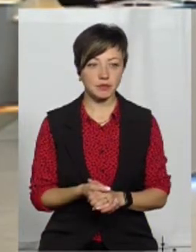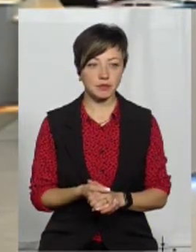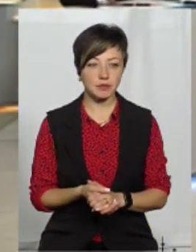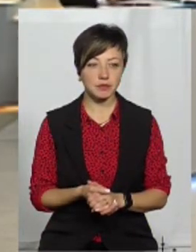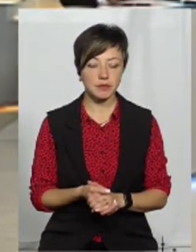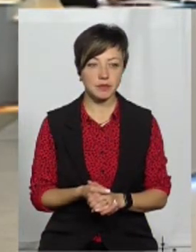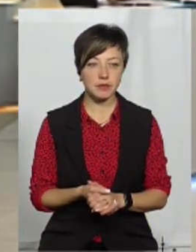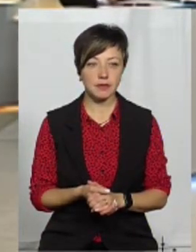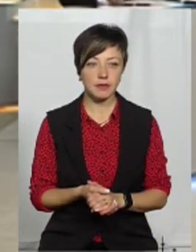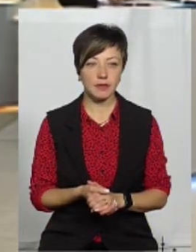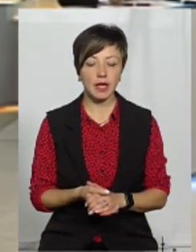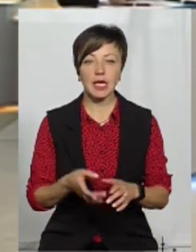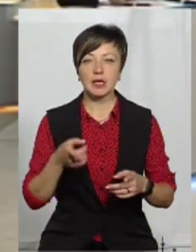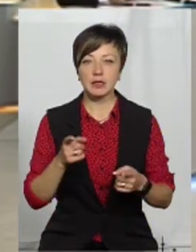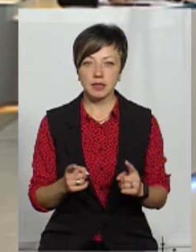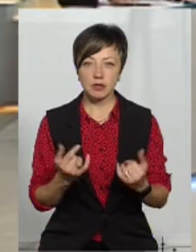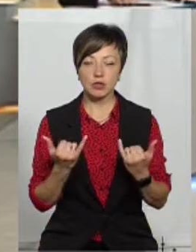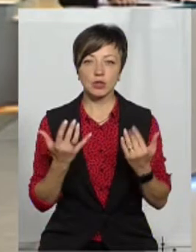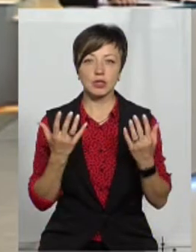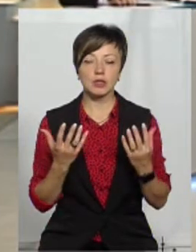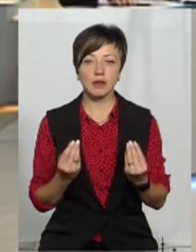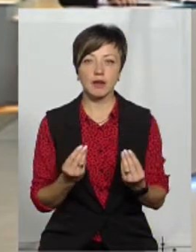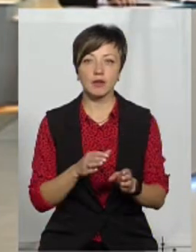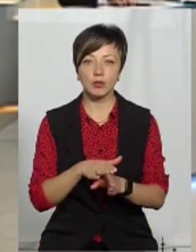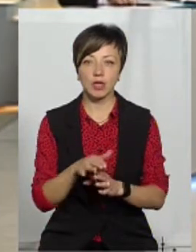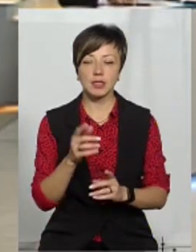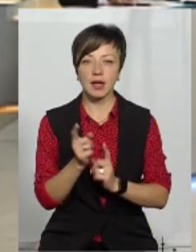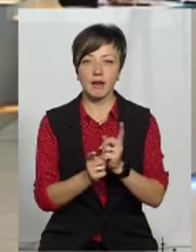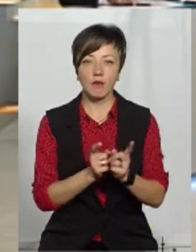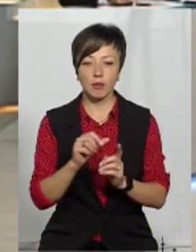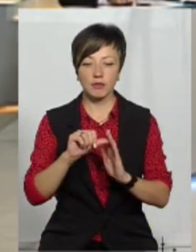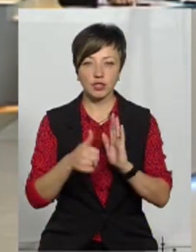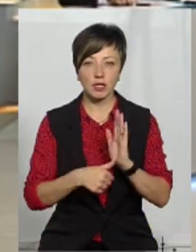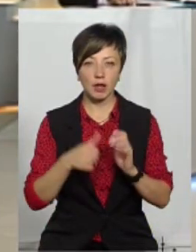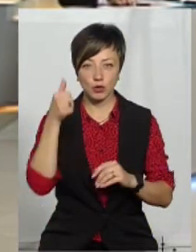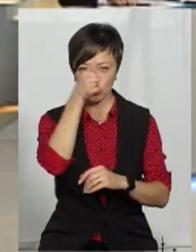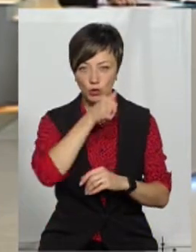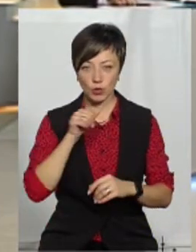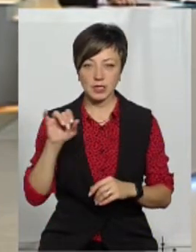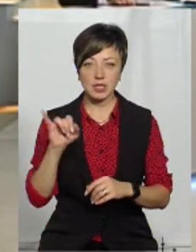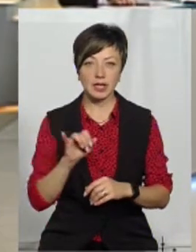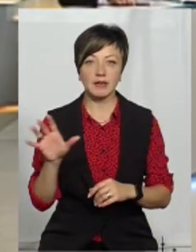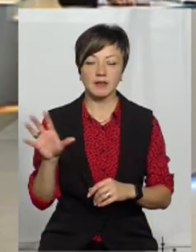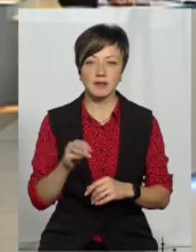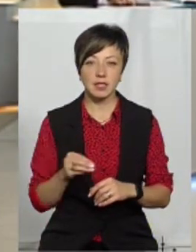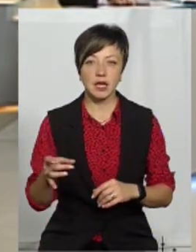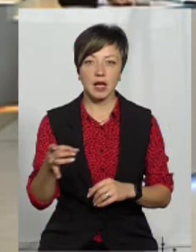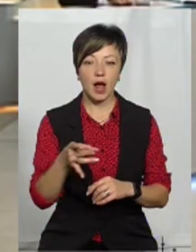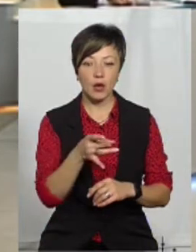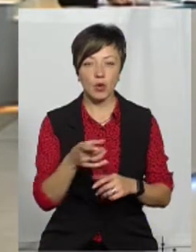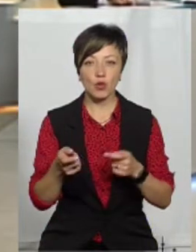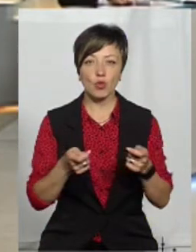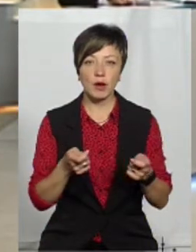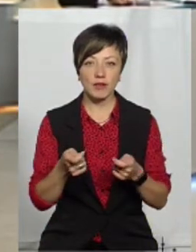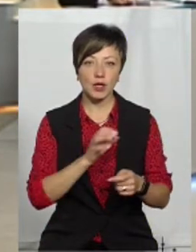Тут будемо відвертими. Дійсно, на сьогодні у нас відбулася реформа в 2016 році, і всі районні управління юстиції